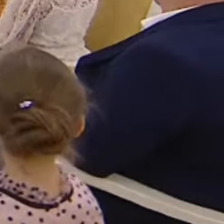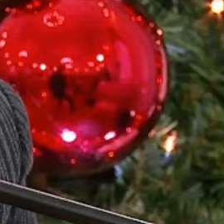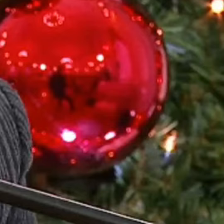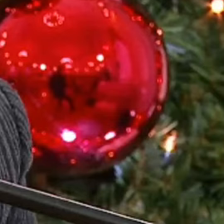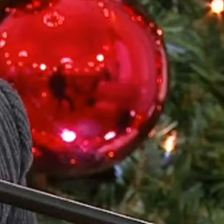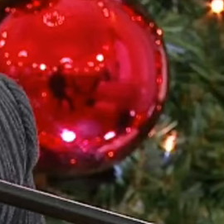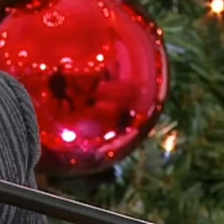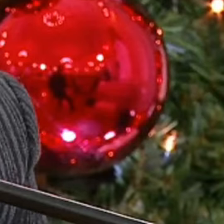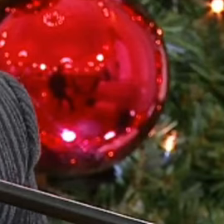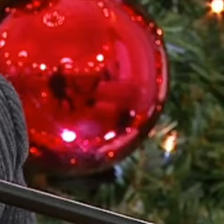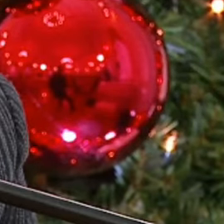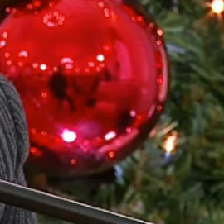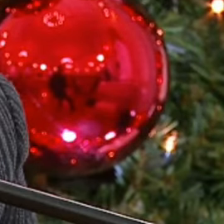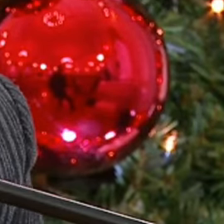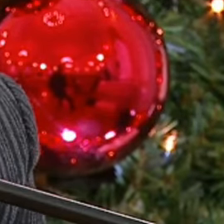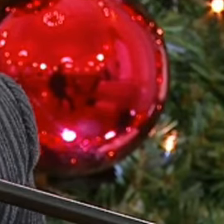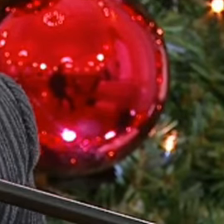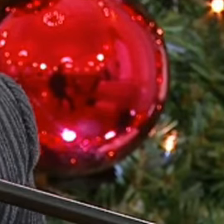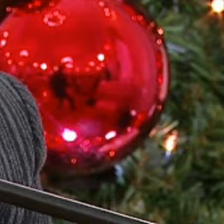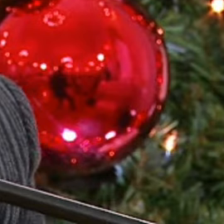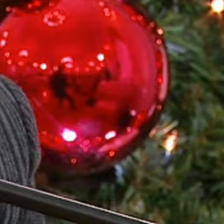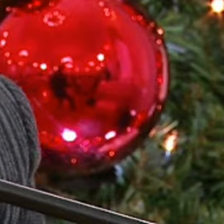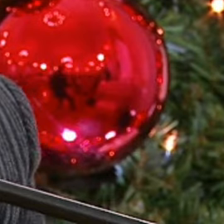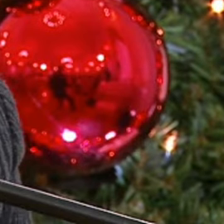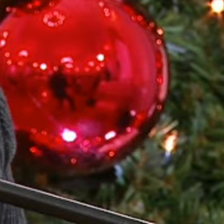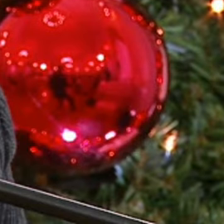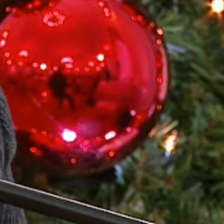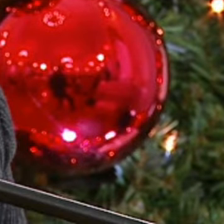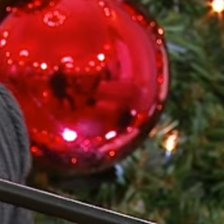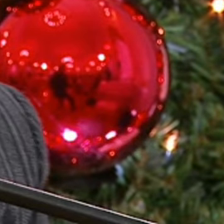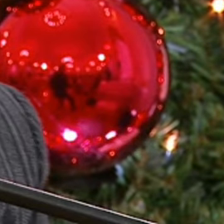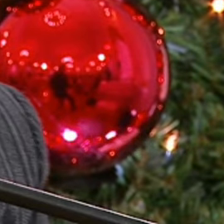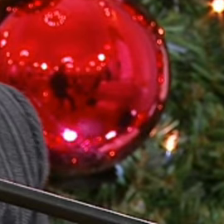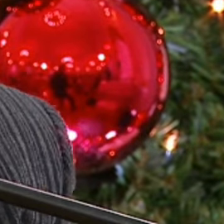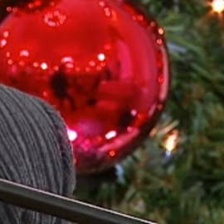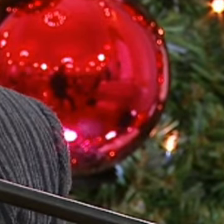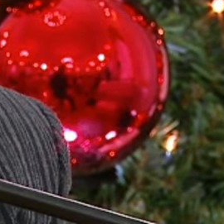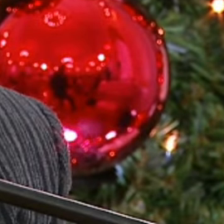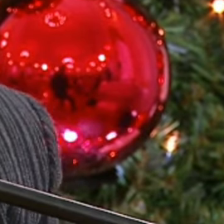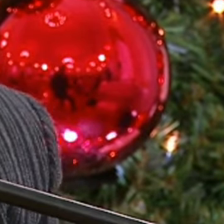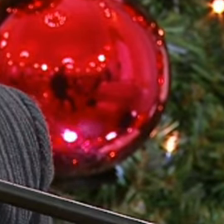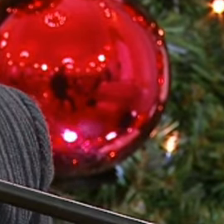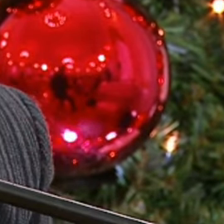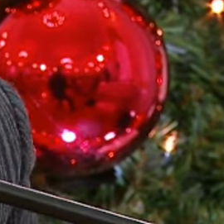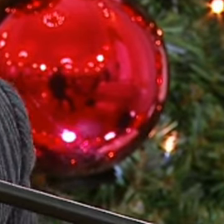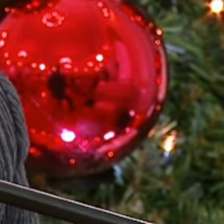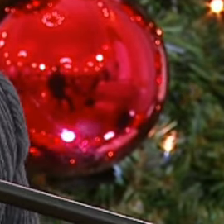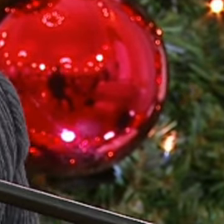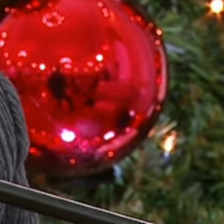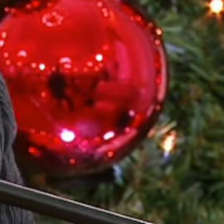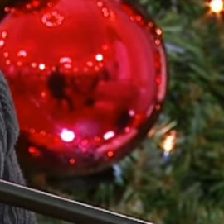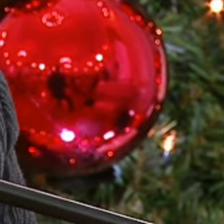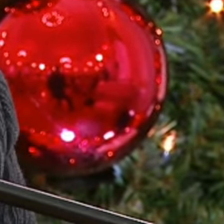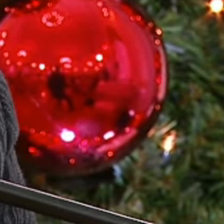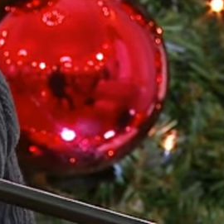srovenk. Upė verk, ne, neverk, verk, ne, meldžių